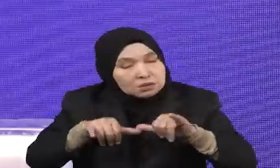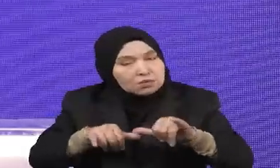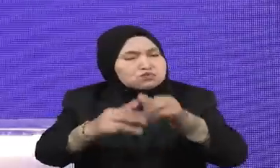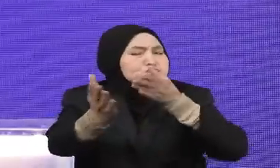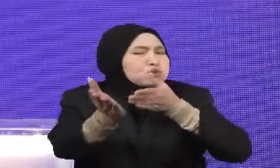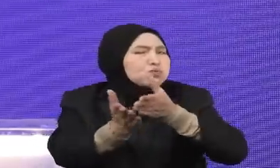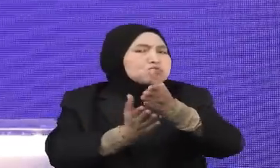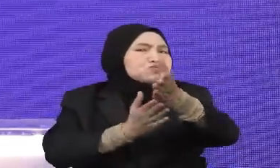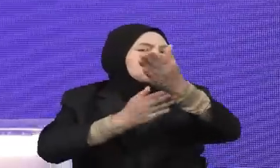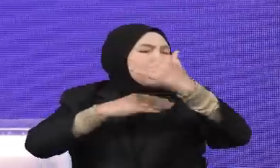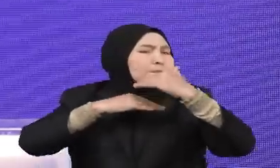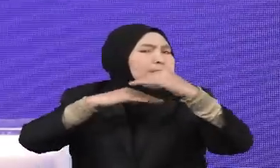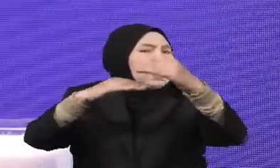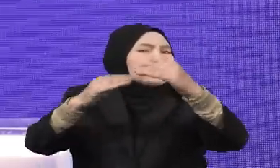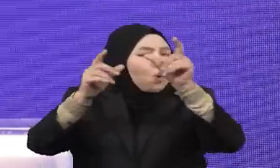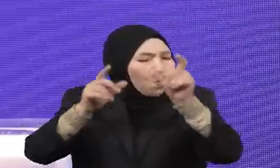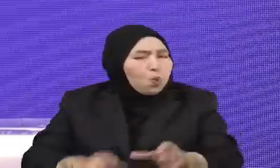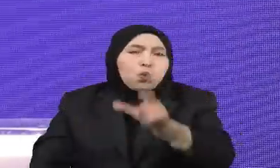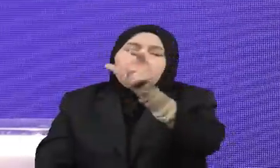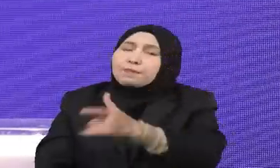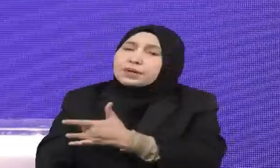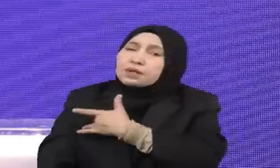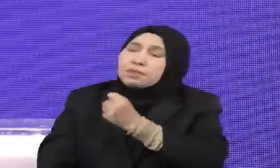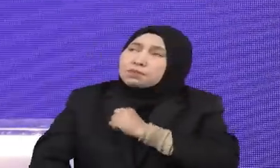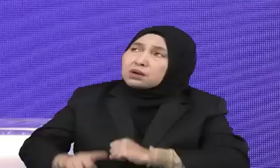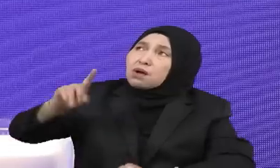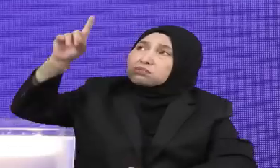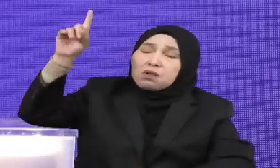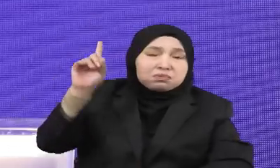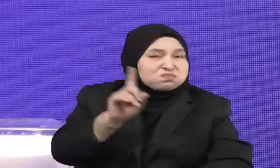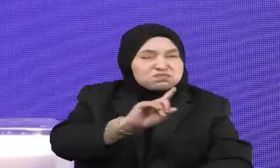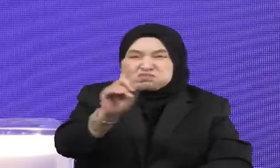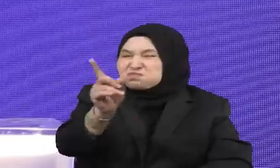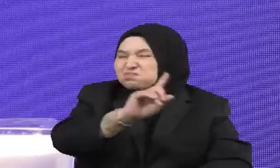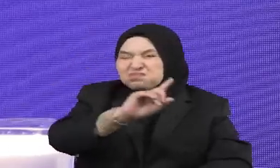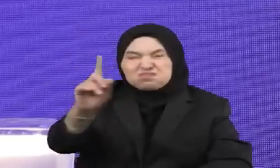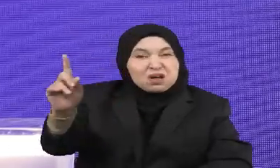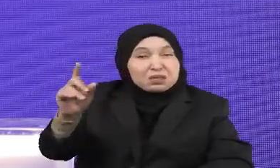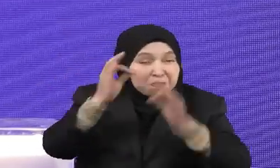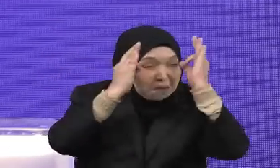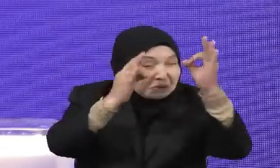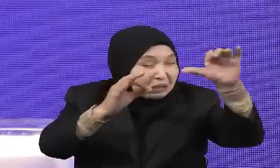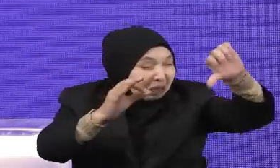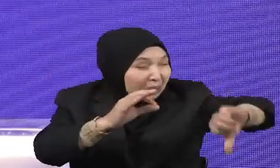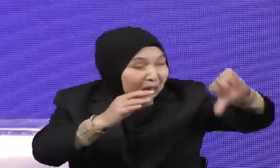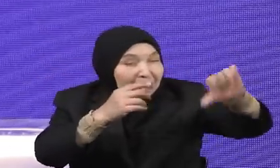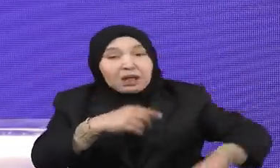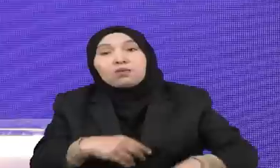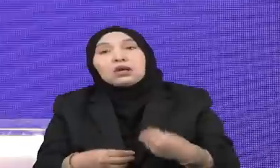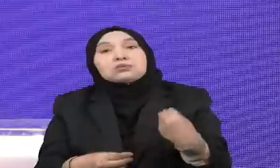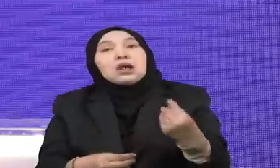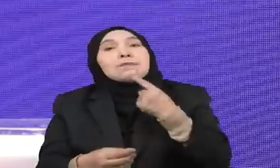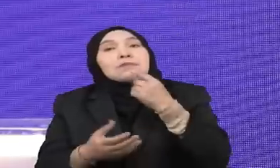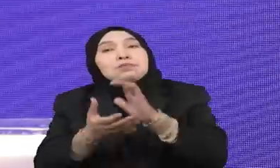kepada status sebagai orang yang beriman kepada Allah jangan hanya fokus kepada kekalahan ataupun sedikit ujian